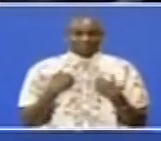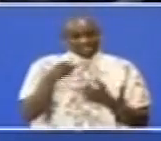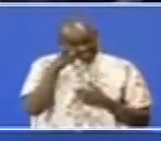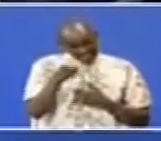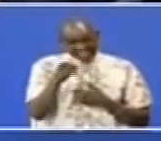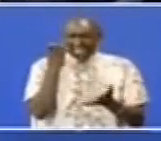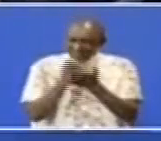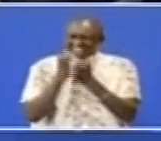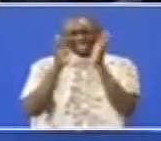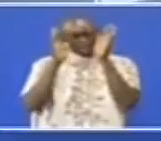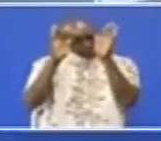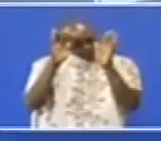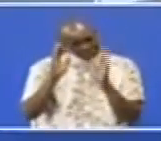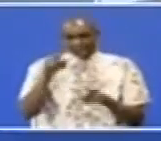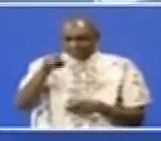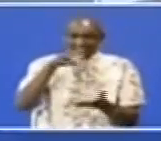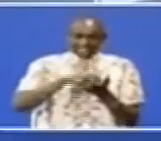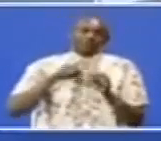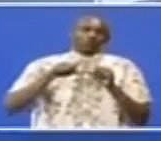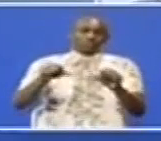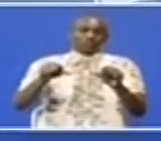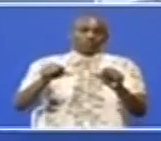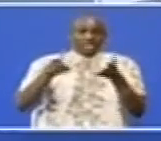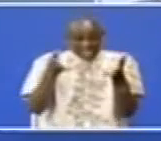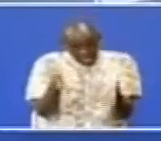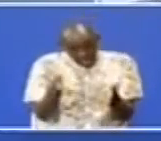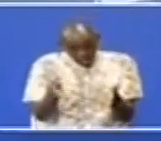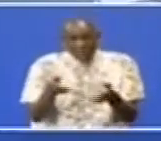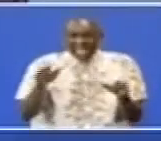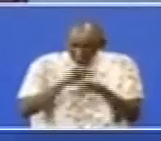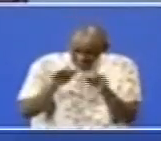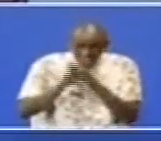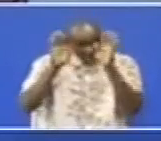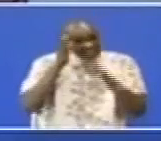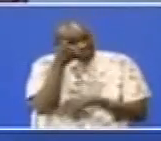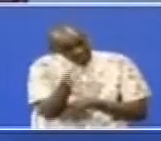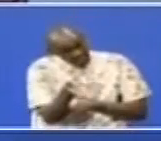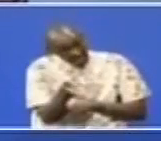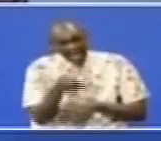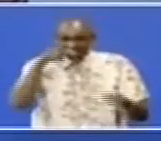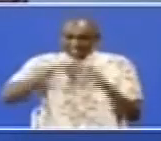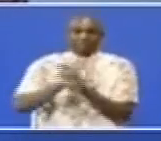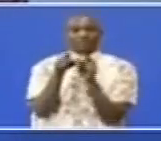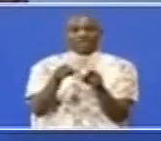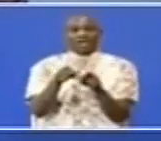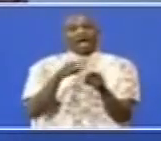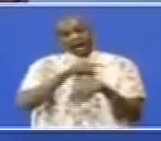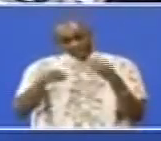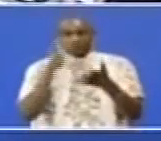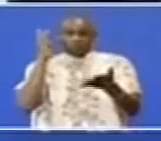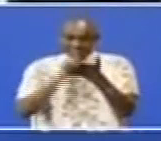ushahidi huo ni muhimu sana kwa kesi hii kuendelea kutokana na baadhi ya mambo muhimu au kitovu chake kuhusiana na